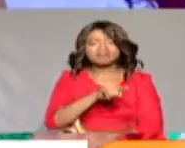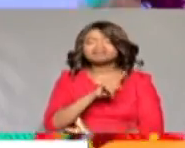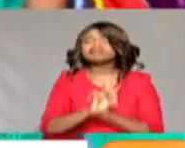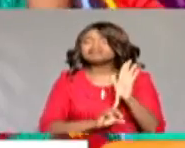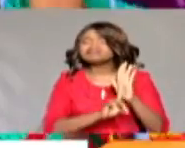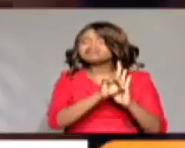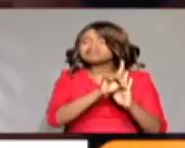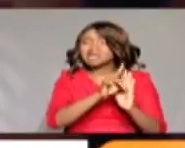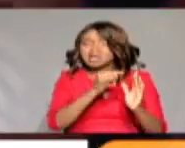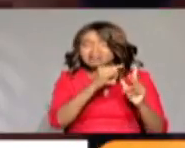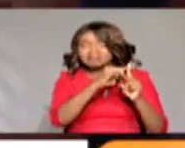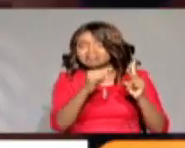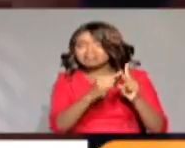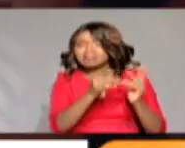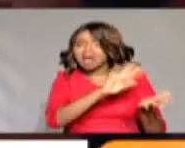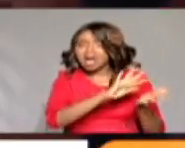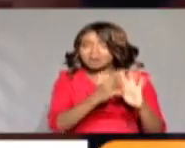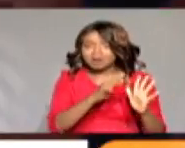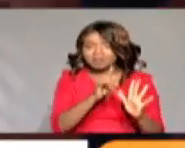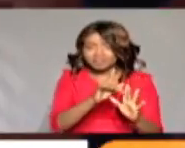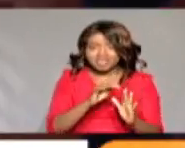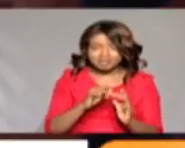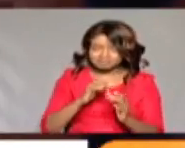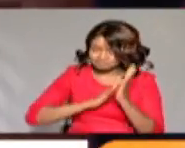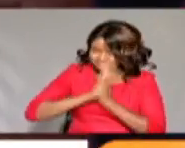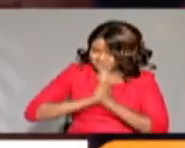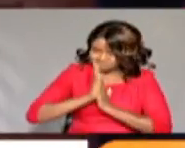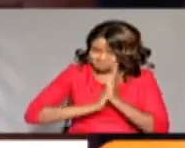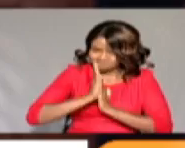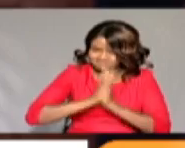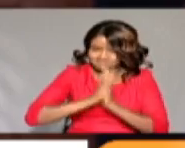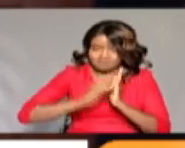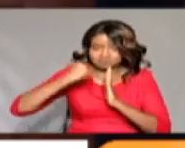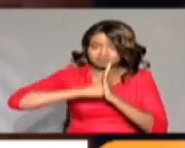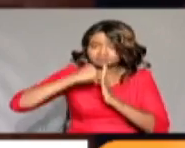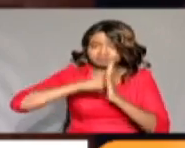with unwavering zeal and determination.